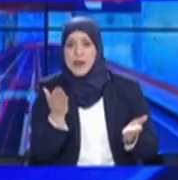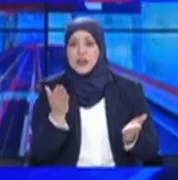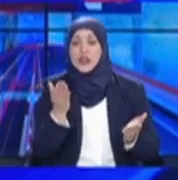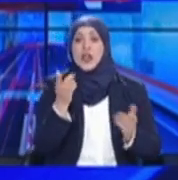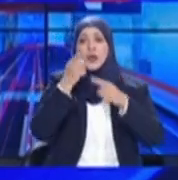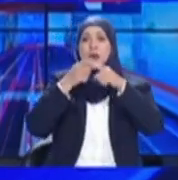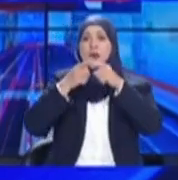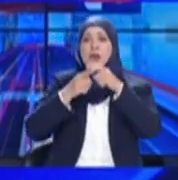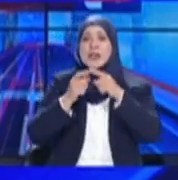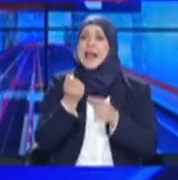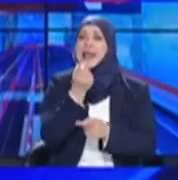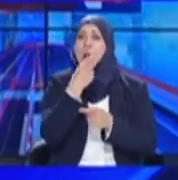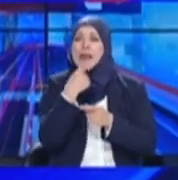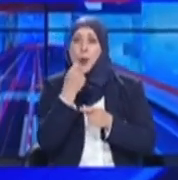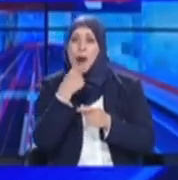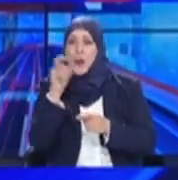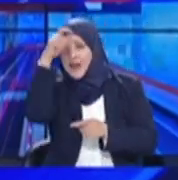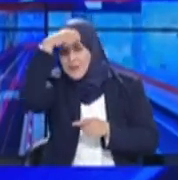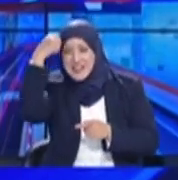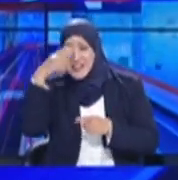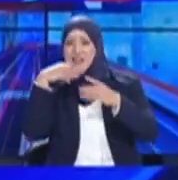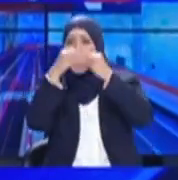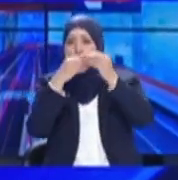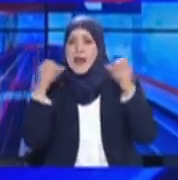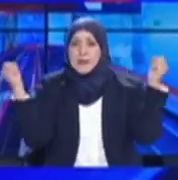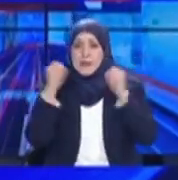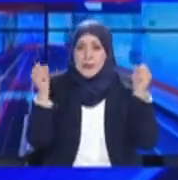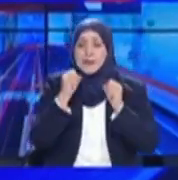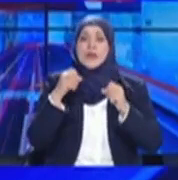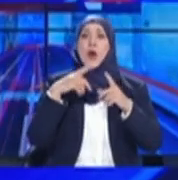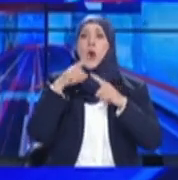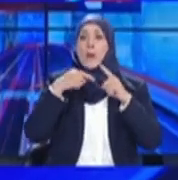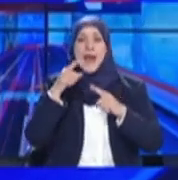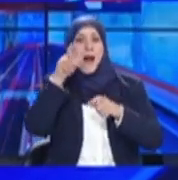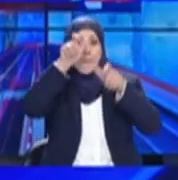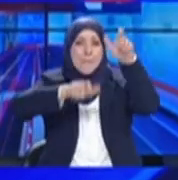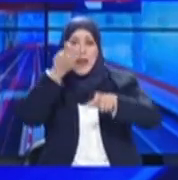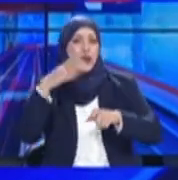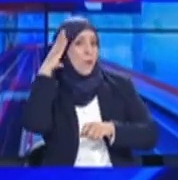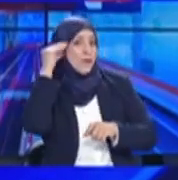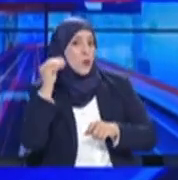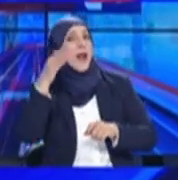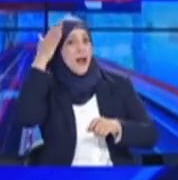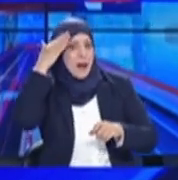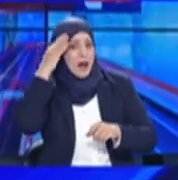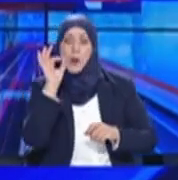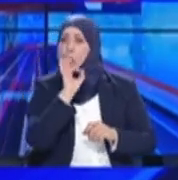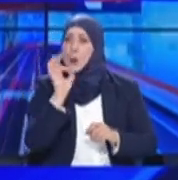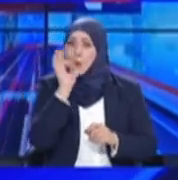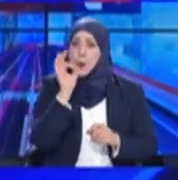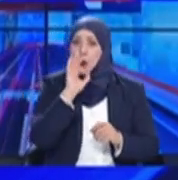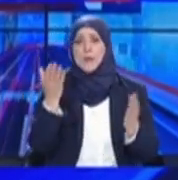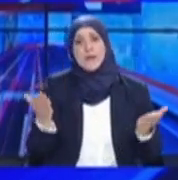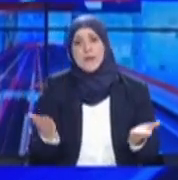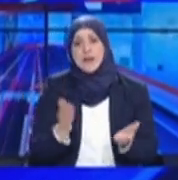وفي ما بدنا اعوان سوف يشكي ومختصين في المجال هذا حتى